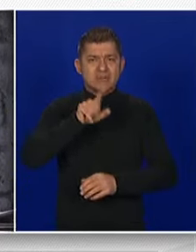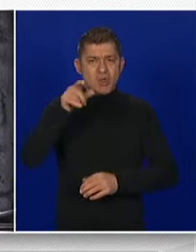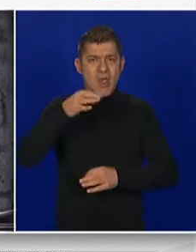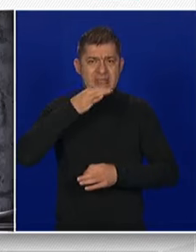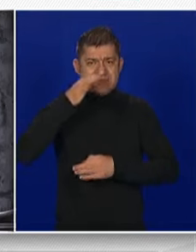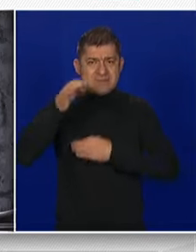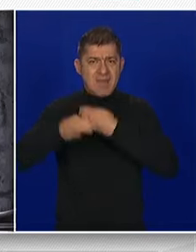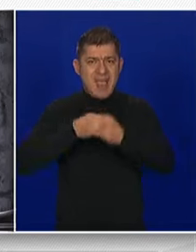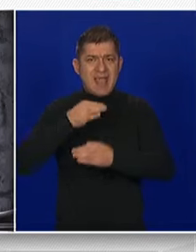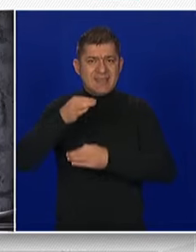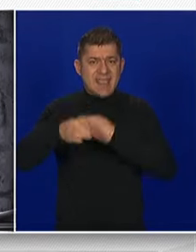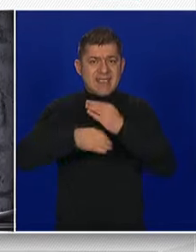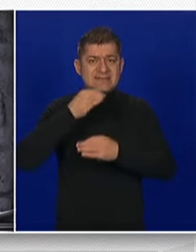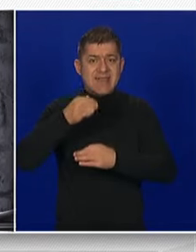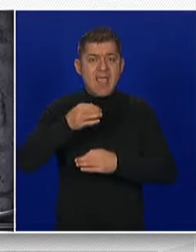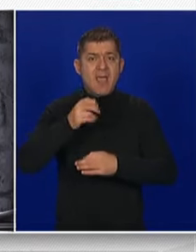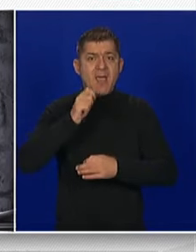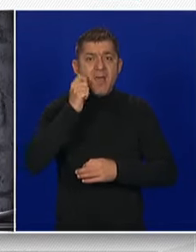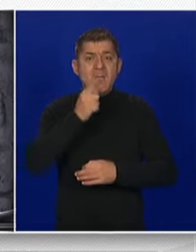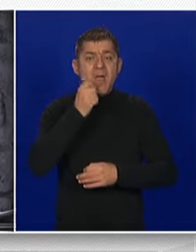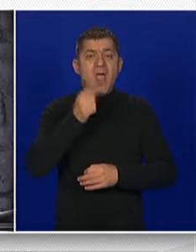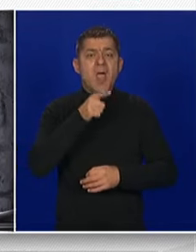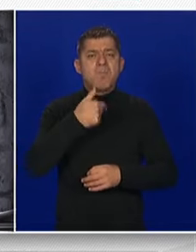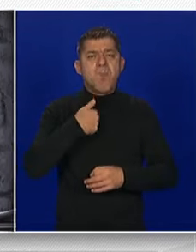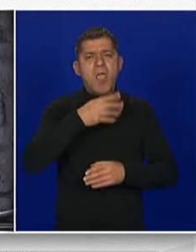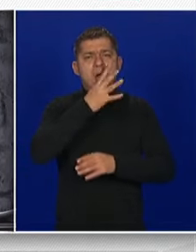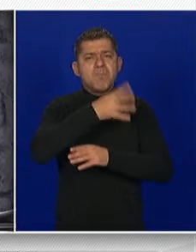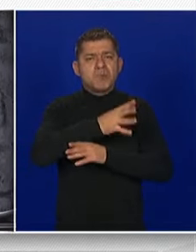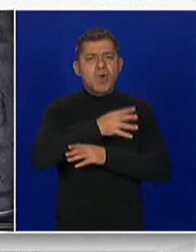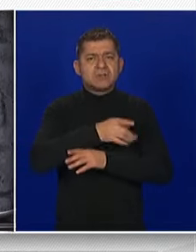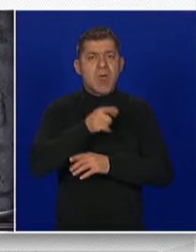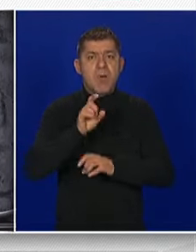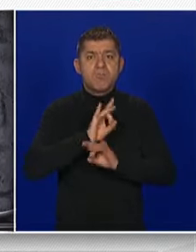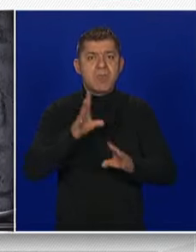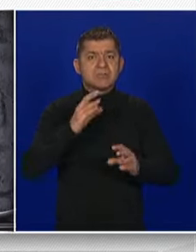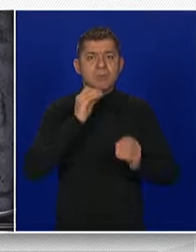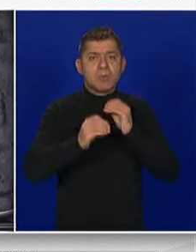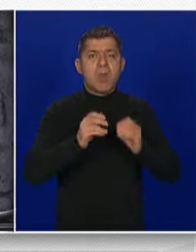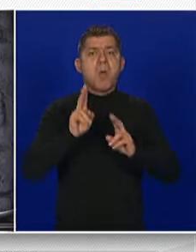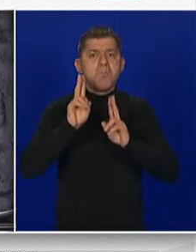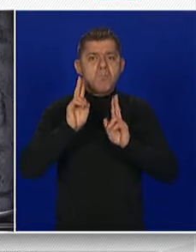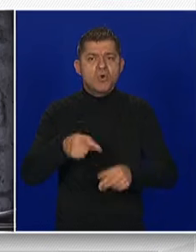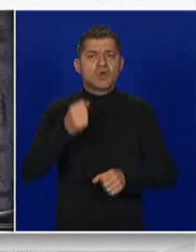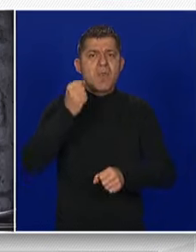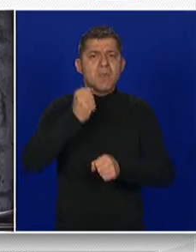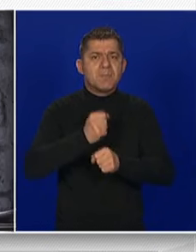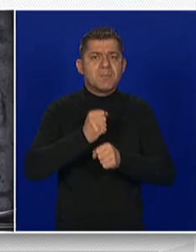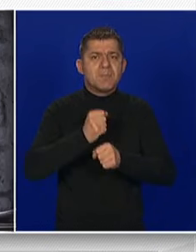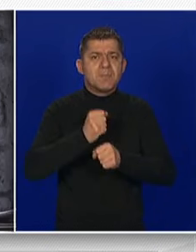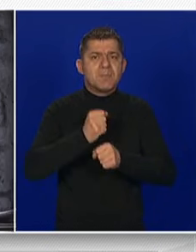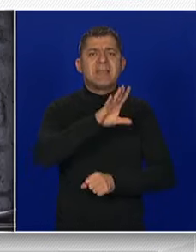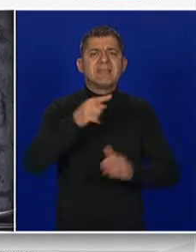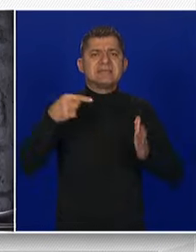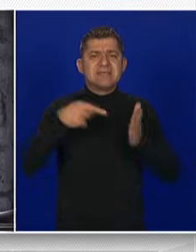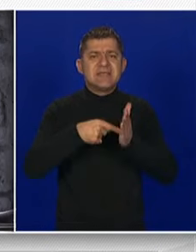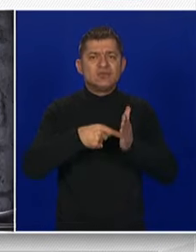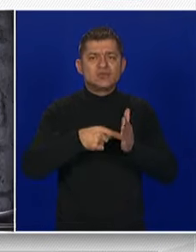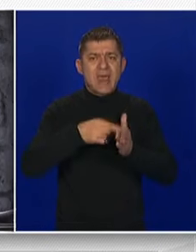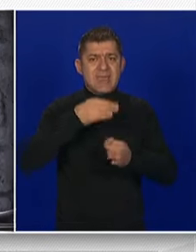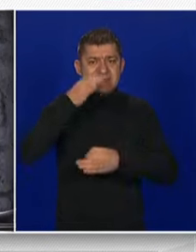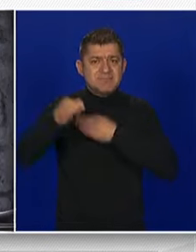je napravljeno. Moja nekakva procjena je da se u ovom trenutku bez problema može napraviti 15.000